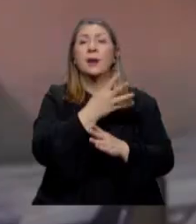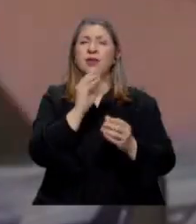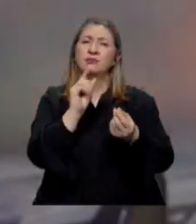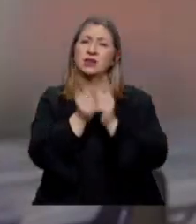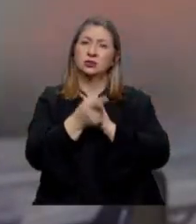tersini